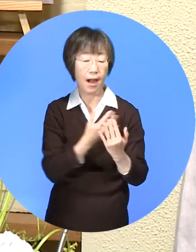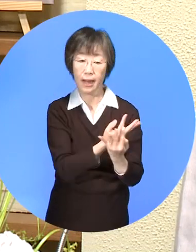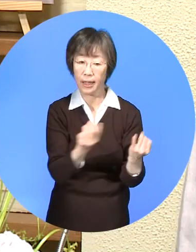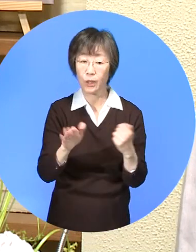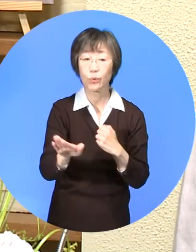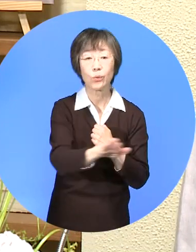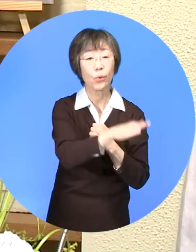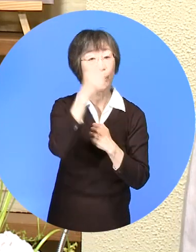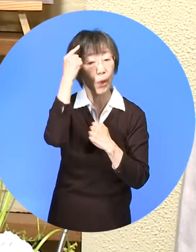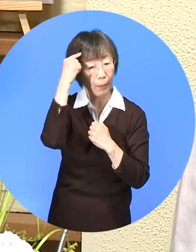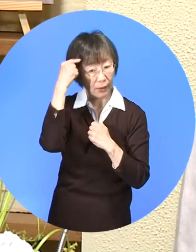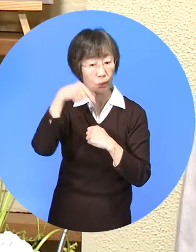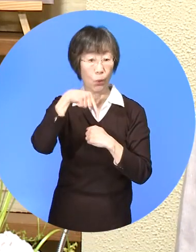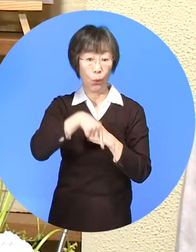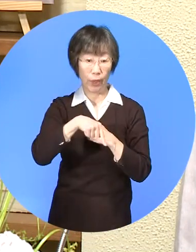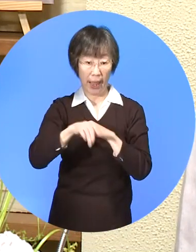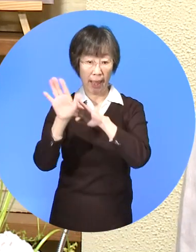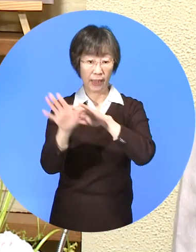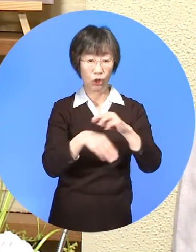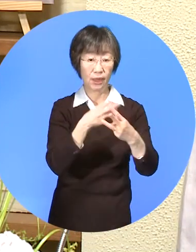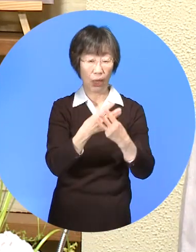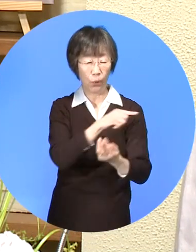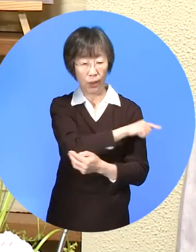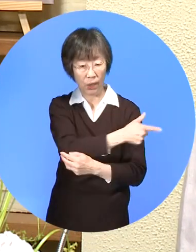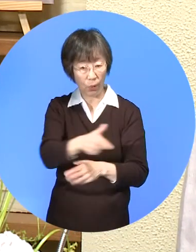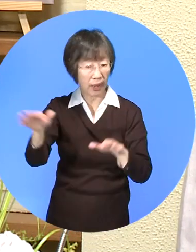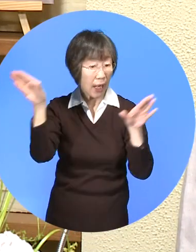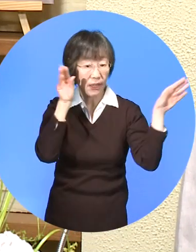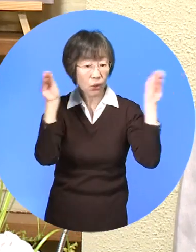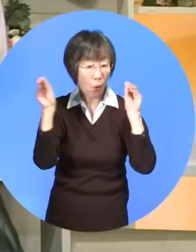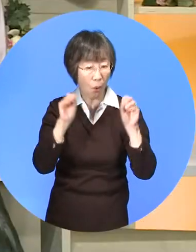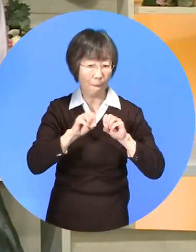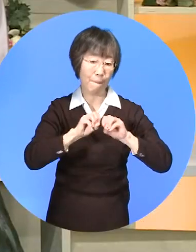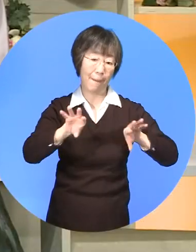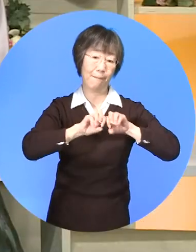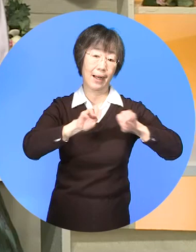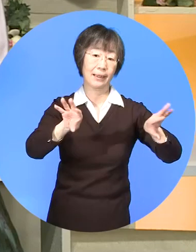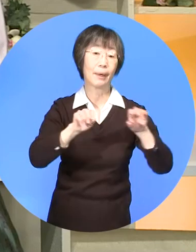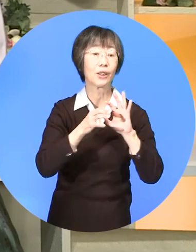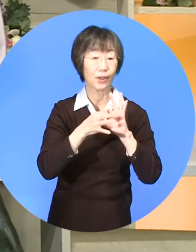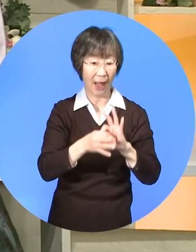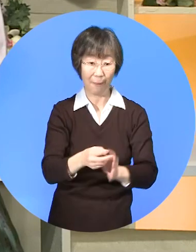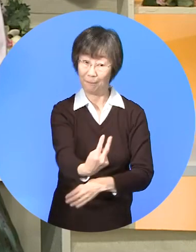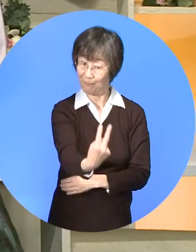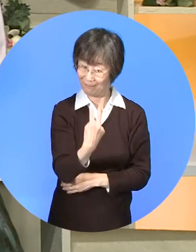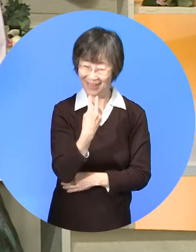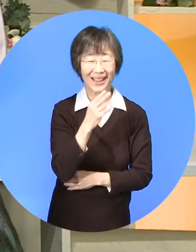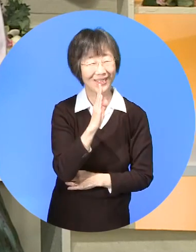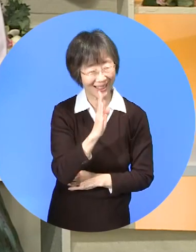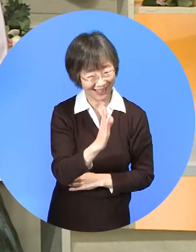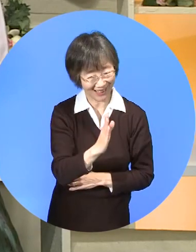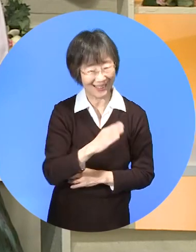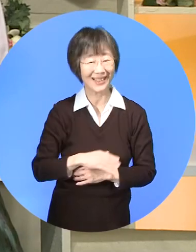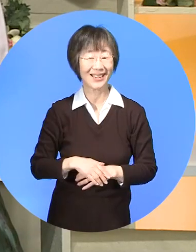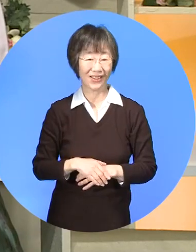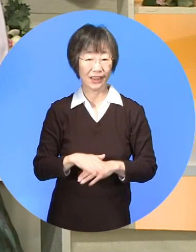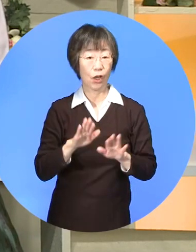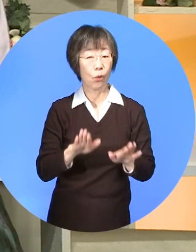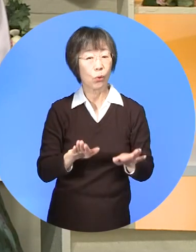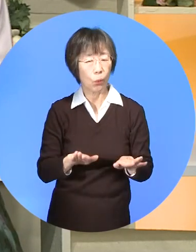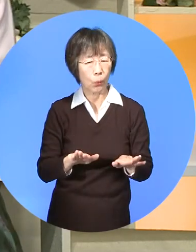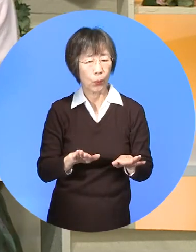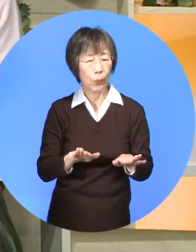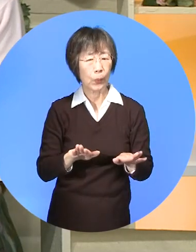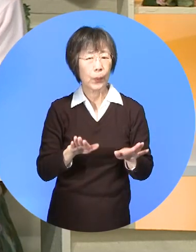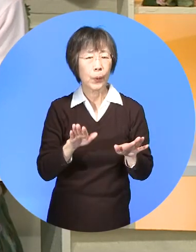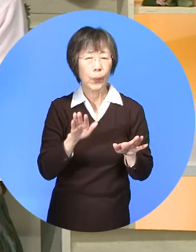はりこの番組でいろんな吹田情報を発信しますから、ぜひチェックしてください、 はい。 そしてこの時期やっぱ苦しいのが花粉です。